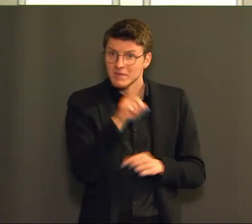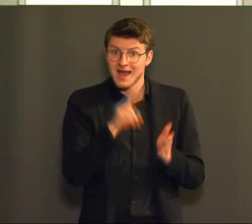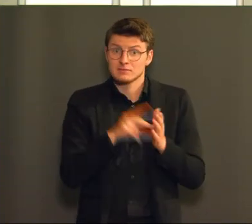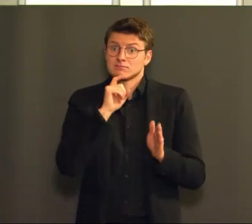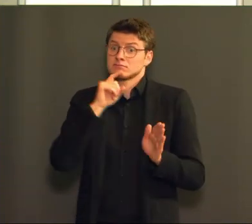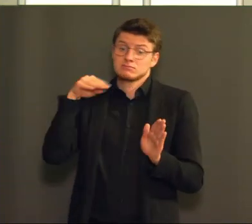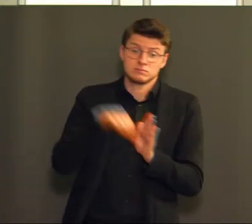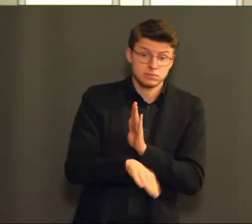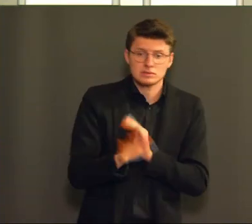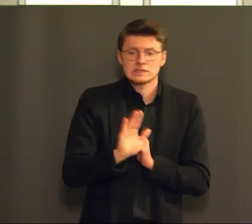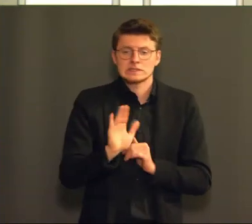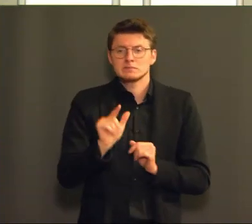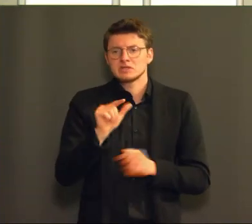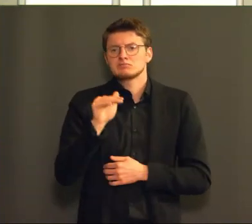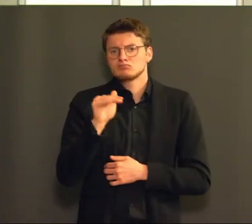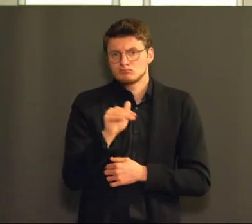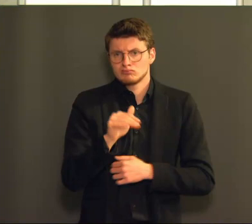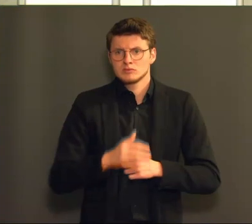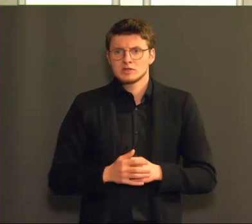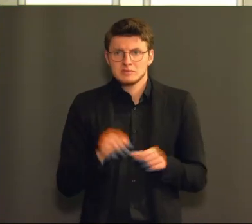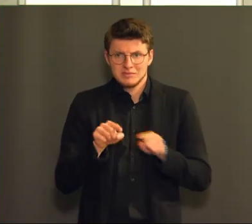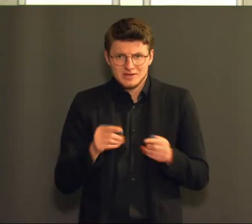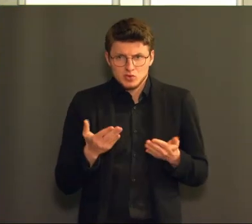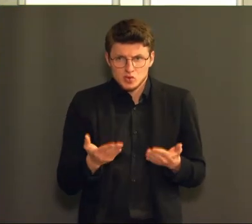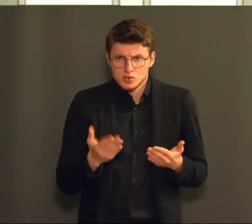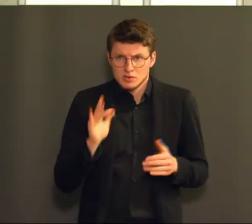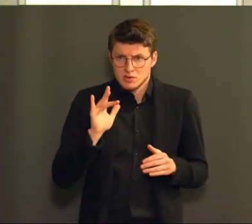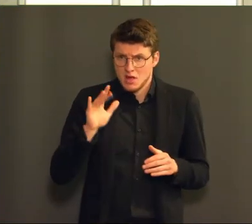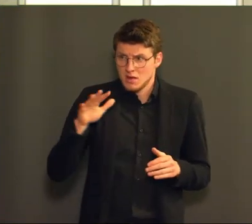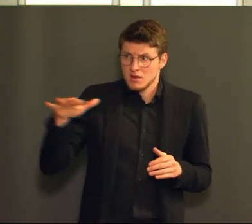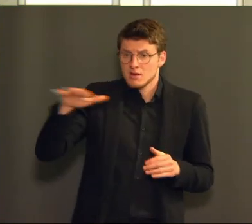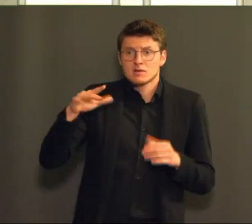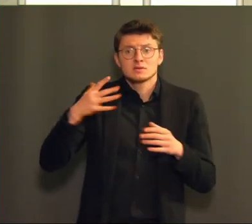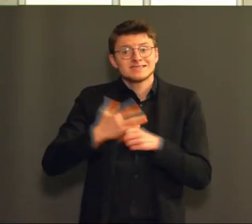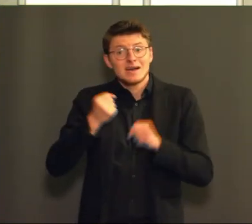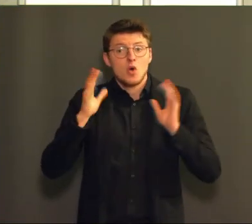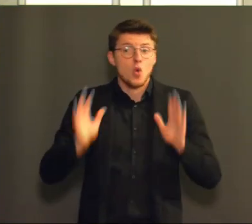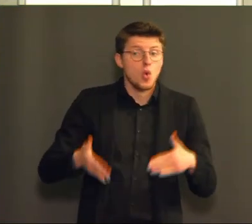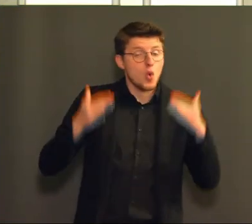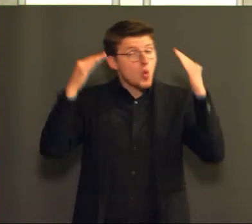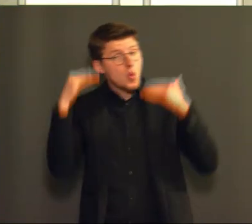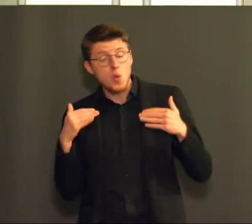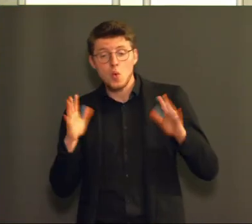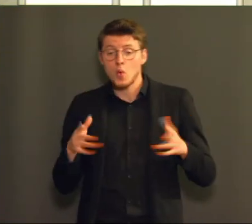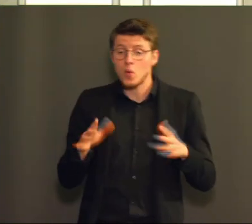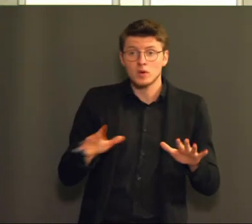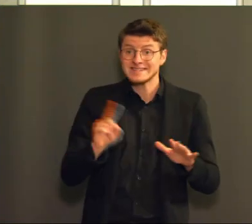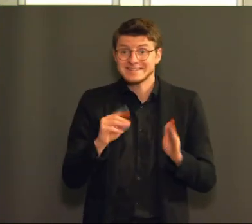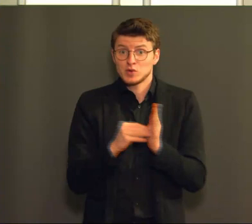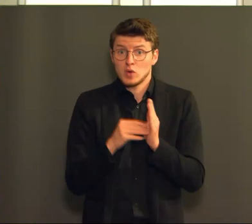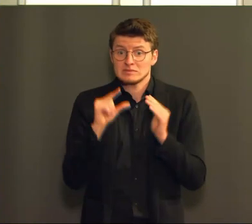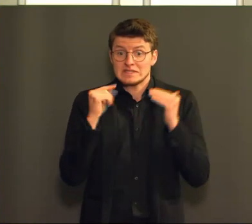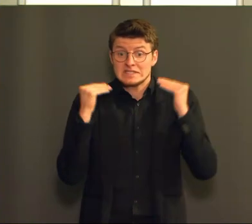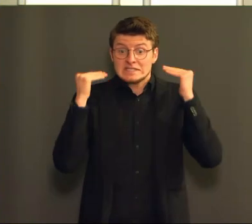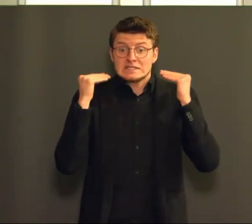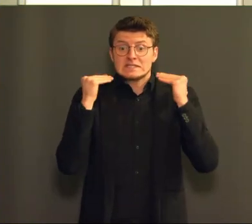een significante verbetering en verlichting van de druk op de ziekenhuizen te kunnen verwachten. Na de stagnatie van